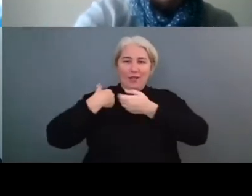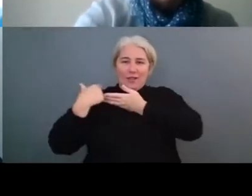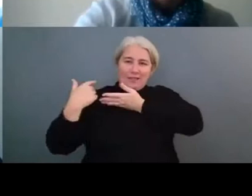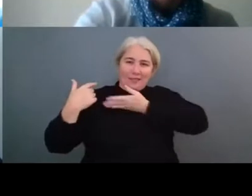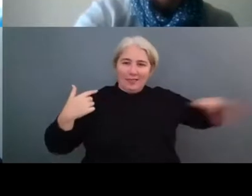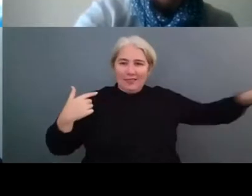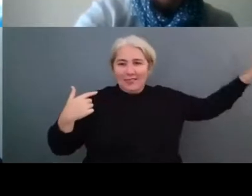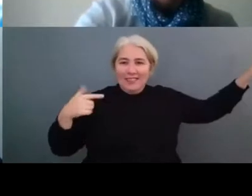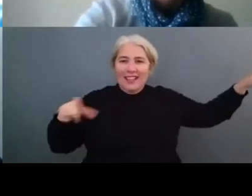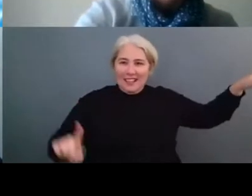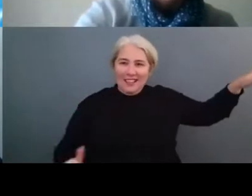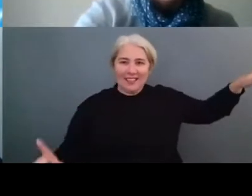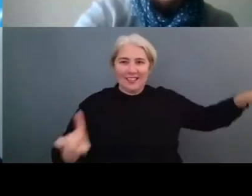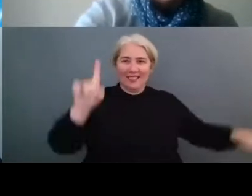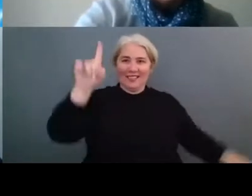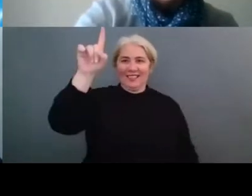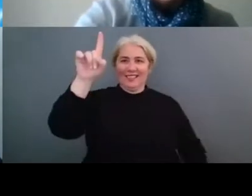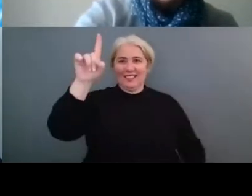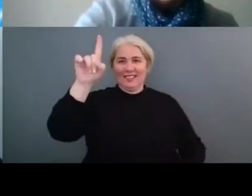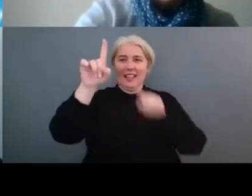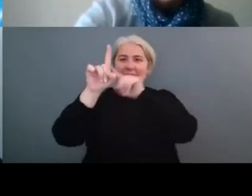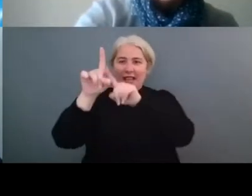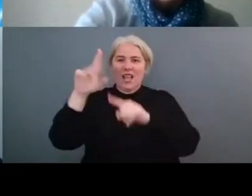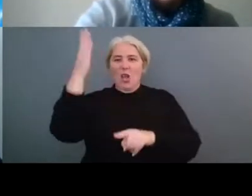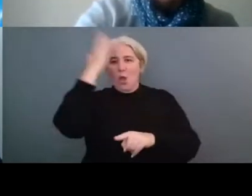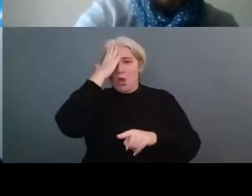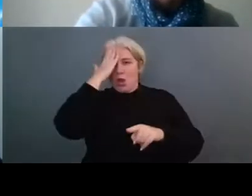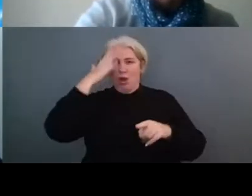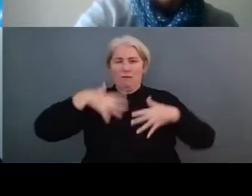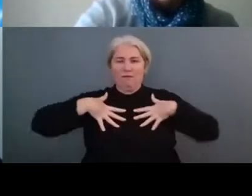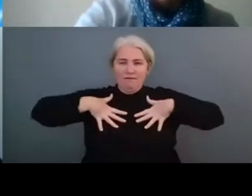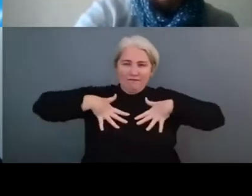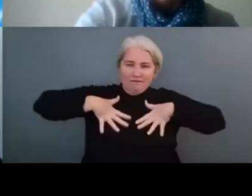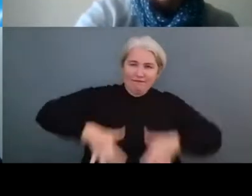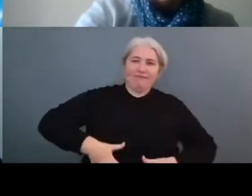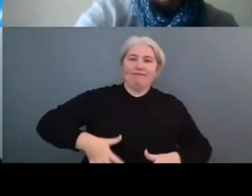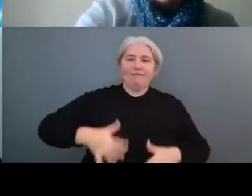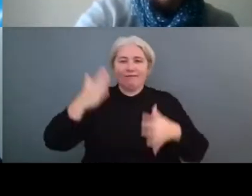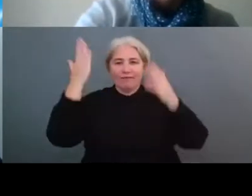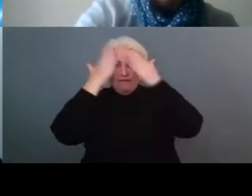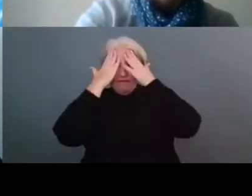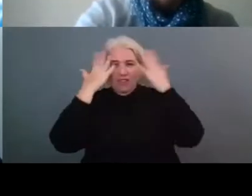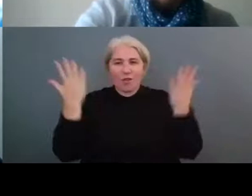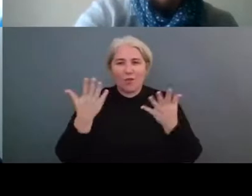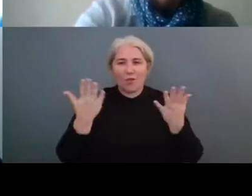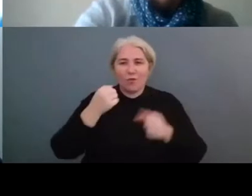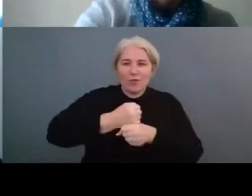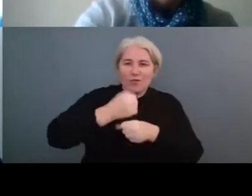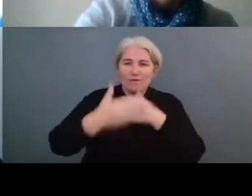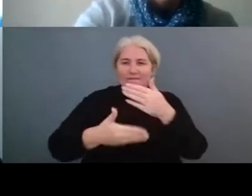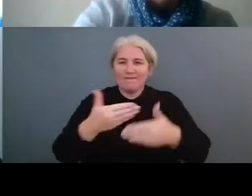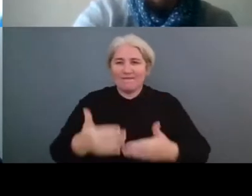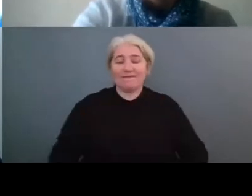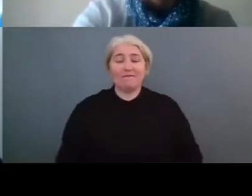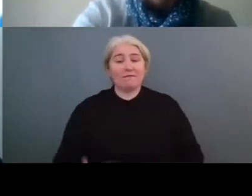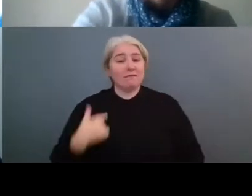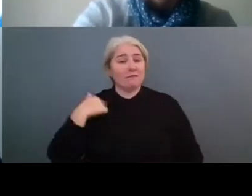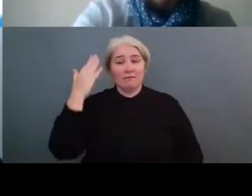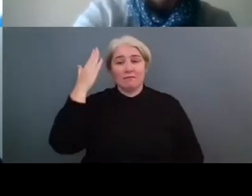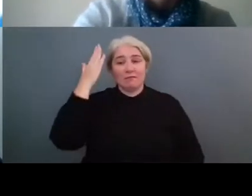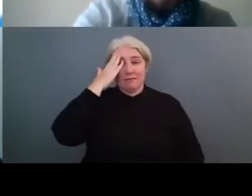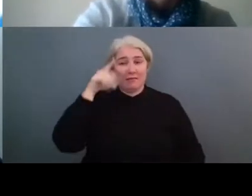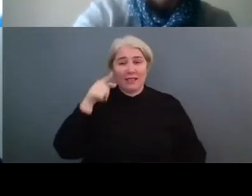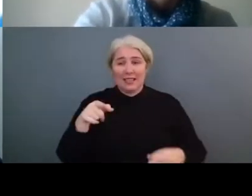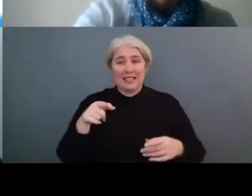commun à trouver au niveau européen. Et du coup, comment voilà, on le fait tous ensemble. Alors voilà, ça peut être une charte, ça peut être